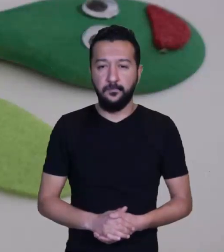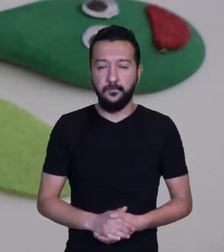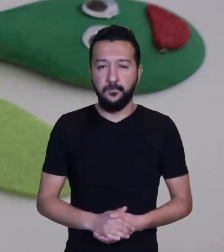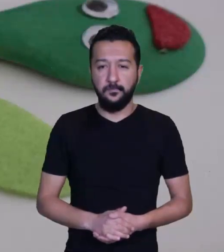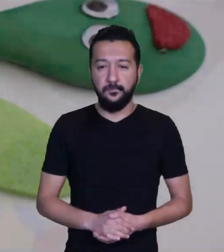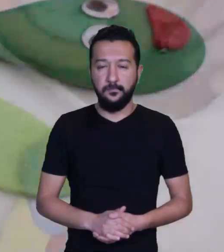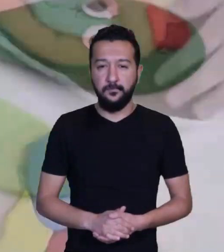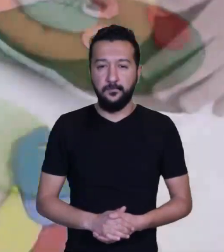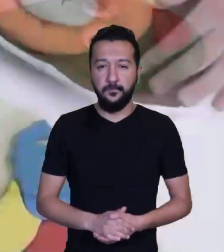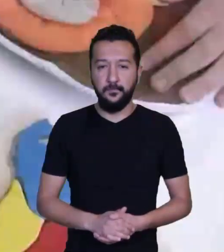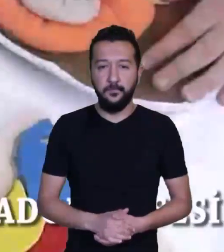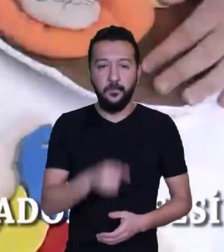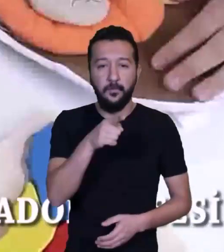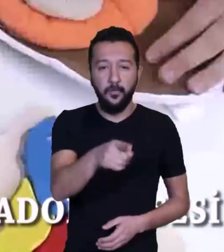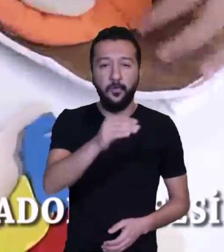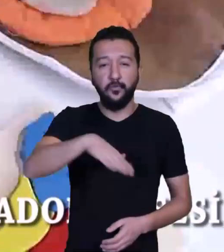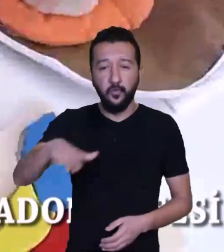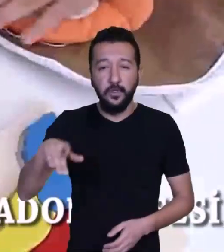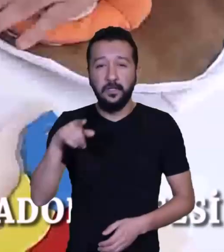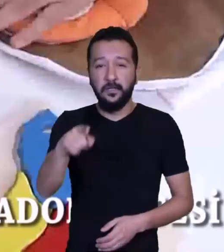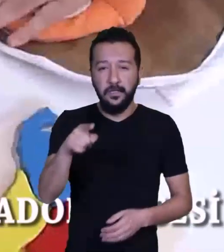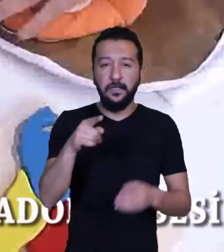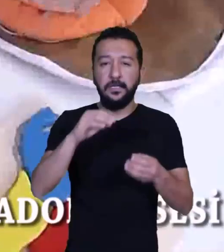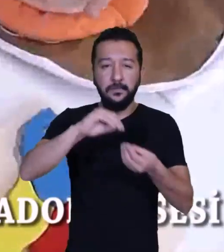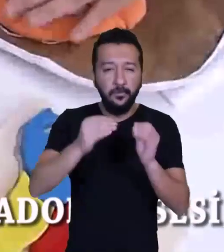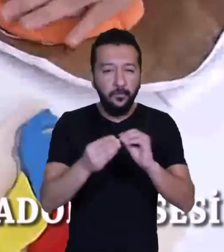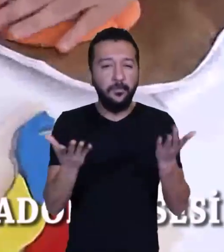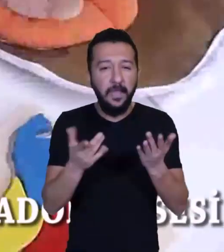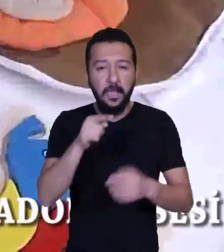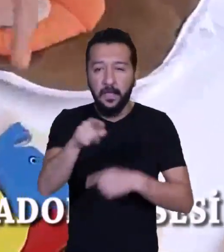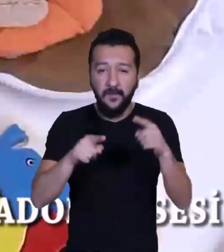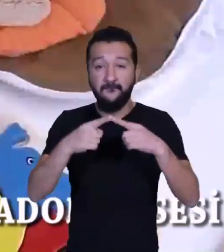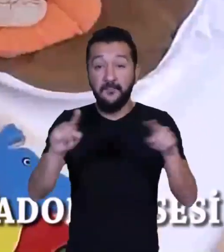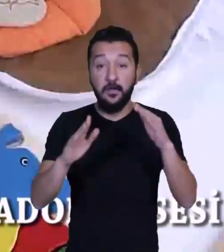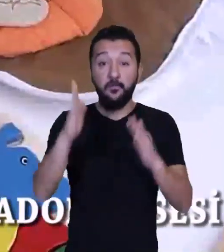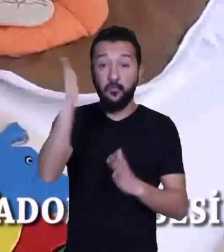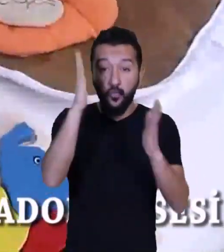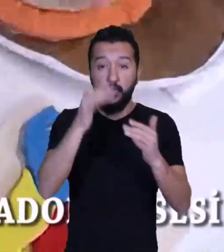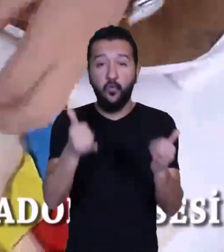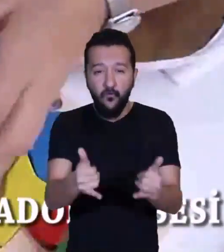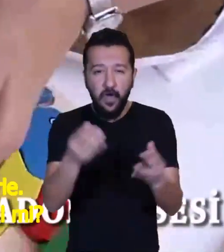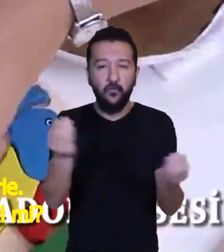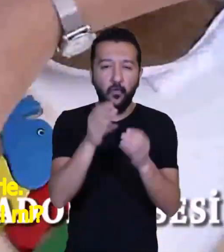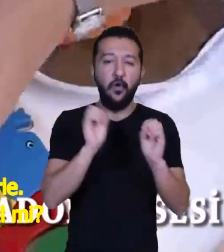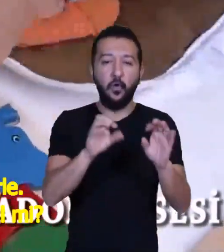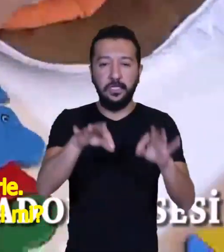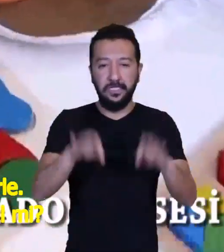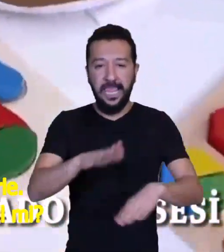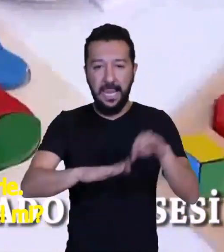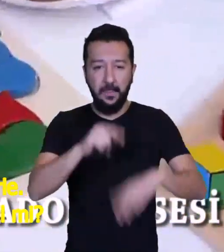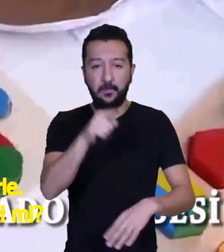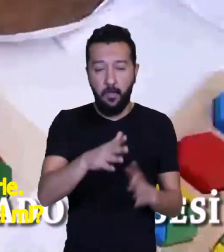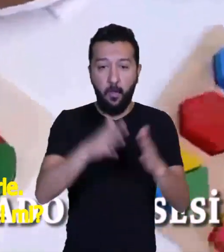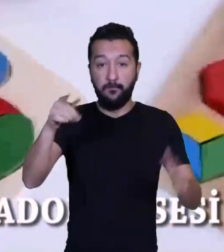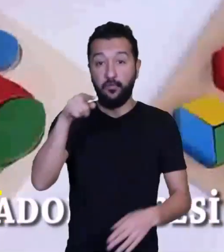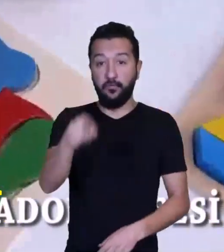da ceviz kabuğuyla kaplamışlar. Yurttepe çok programlı Anadolu Lisesi standı. Boy kavramını öğretiyoruz. Şu an ellediniz. En